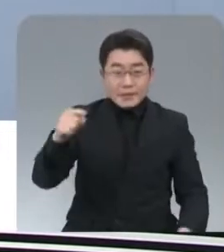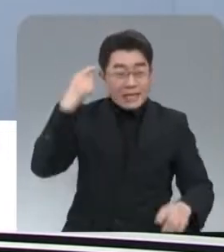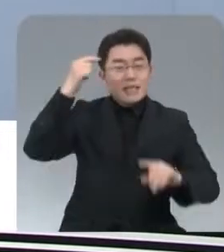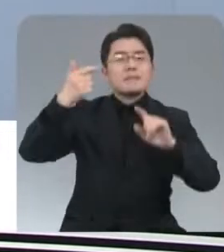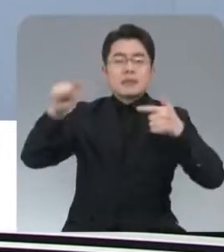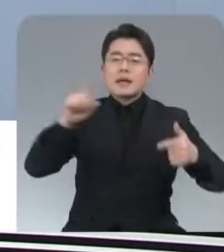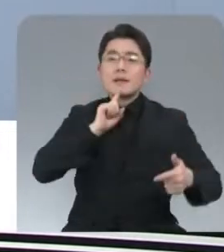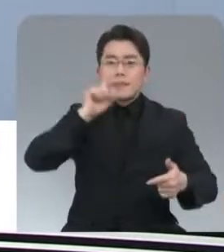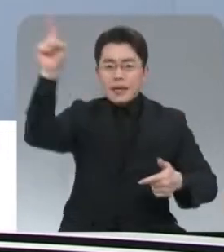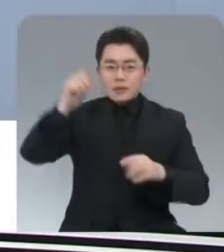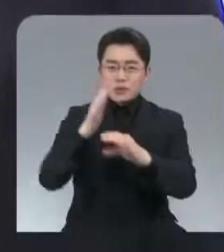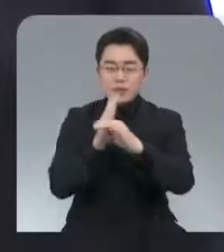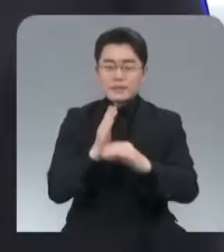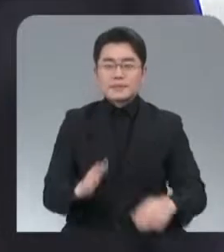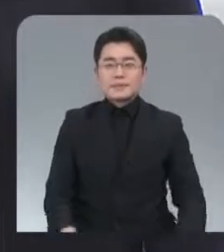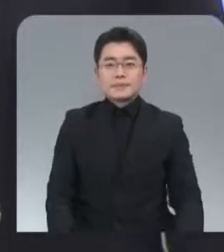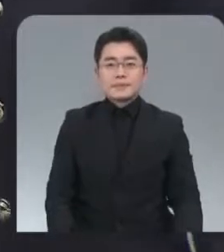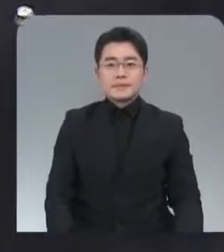입니다